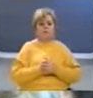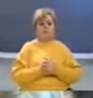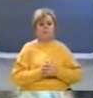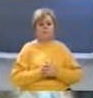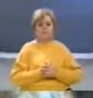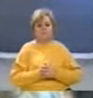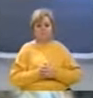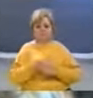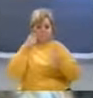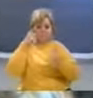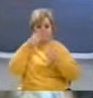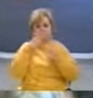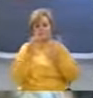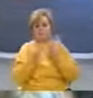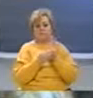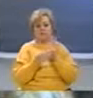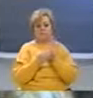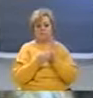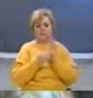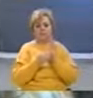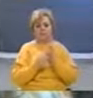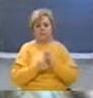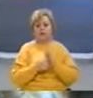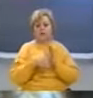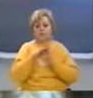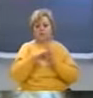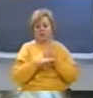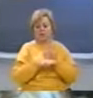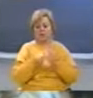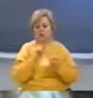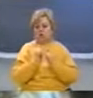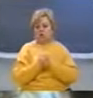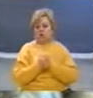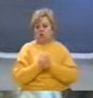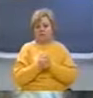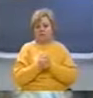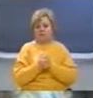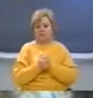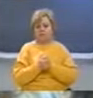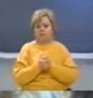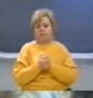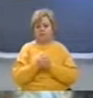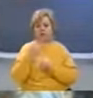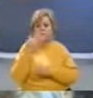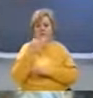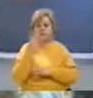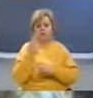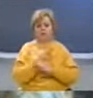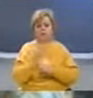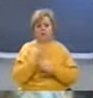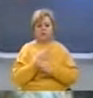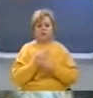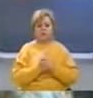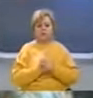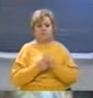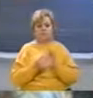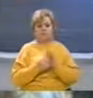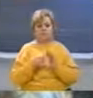referohem amandamentit të projekt ligjit për ndryshimin dhe plotësimin e ndërmarrje publike numër